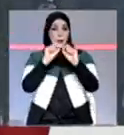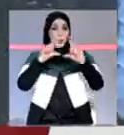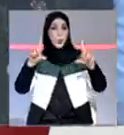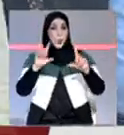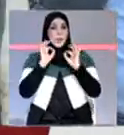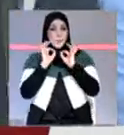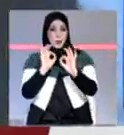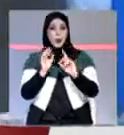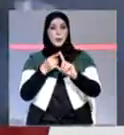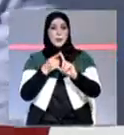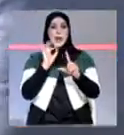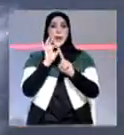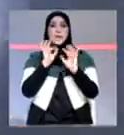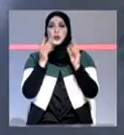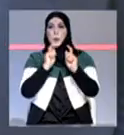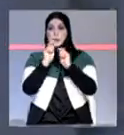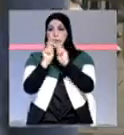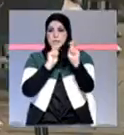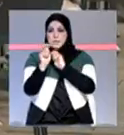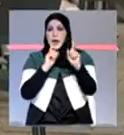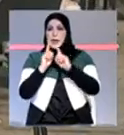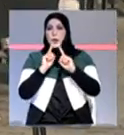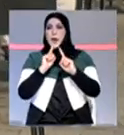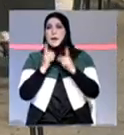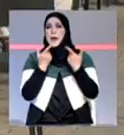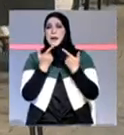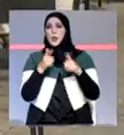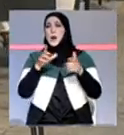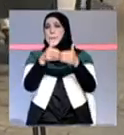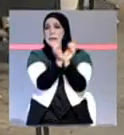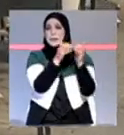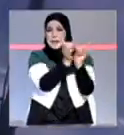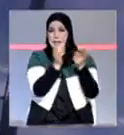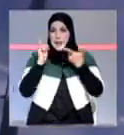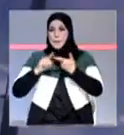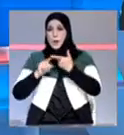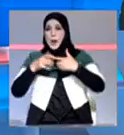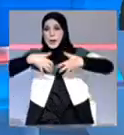الحوار والتشاور المستمر مع مختلف المكونات السياسيه والبرلمانيه بالبلاد